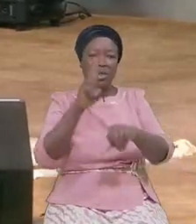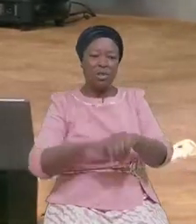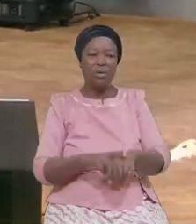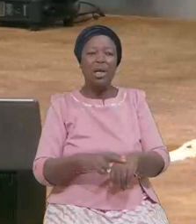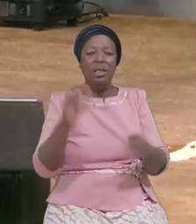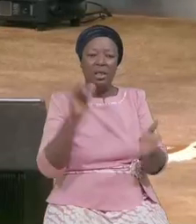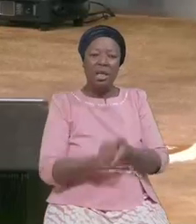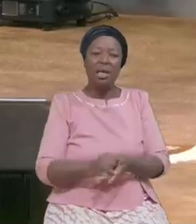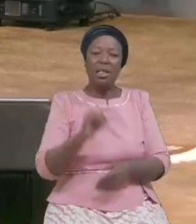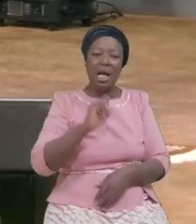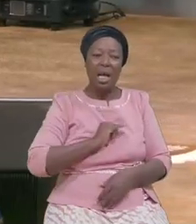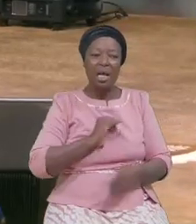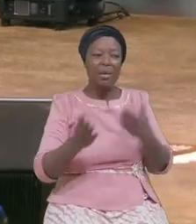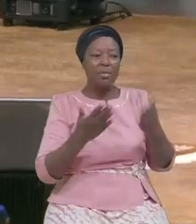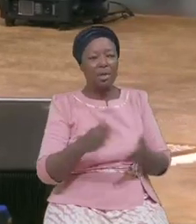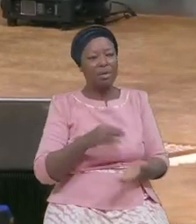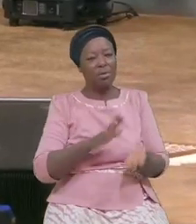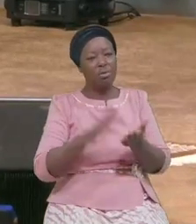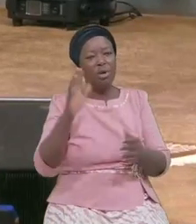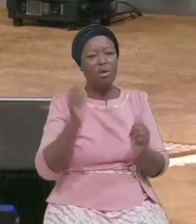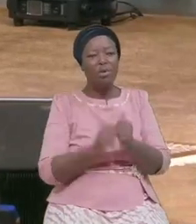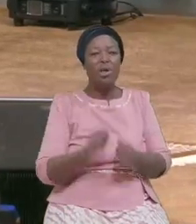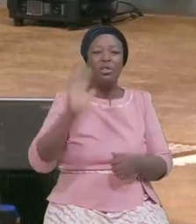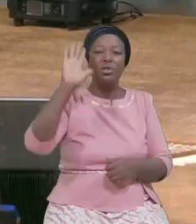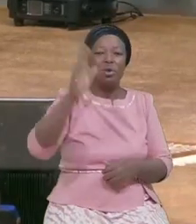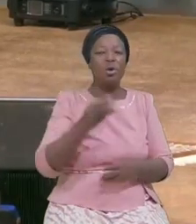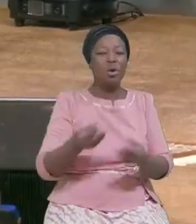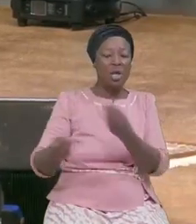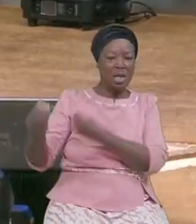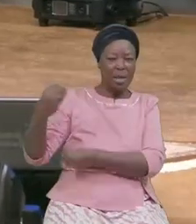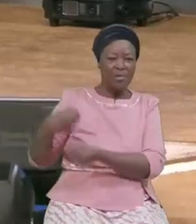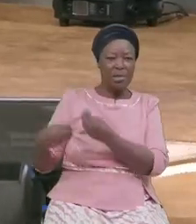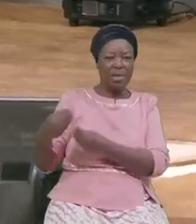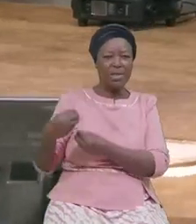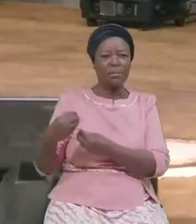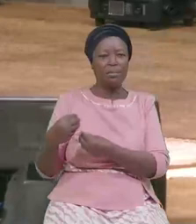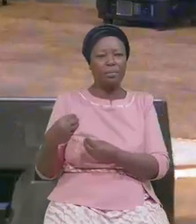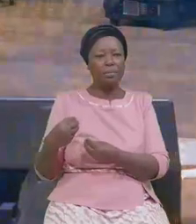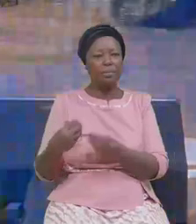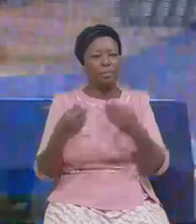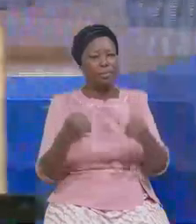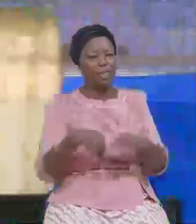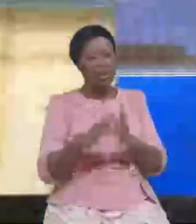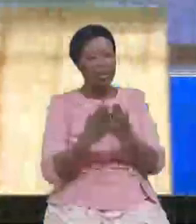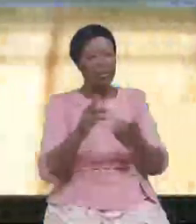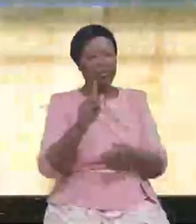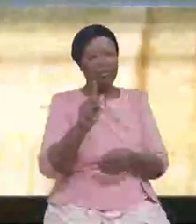Que je me réjouisse de la gloire de ton peuple et que je me glorifie avec ton héritage. Nous considérons à Luc, nous considérons Luc maintenant.